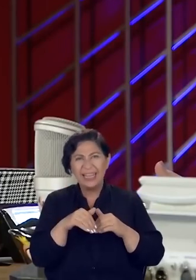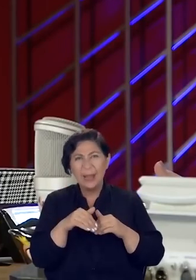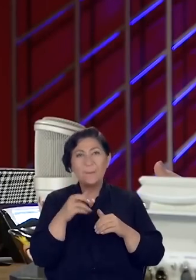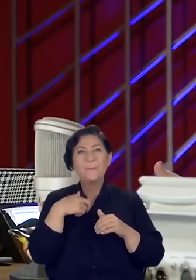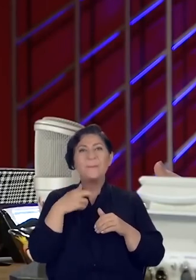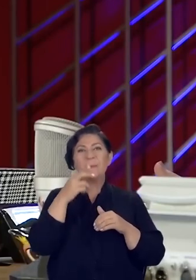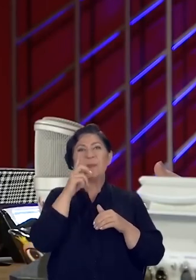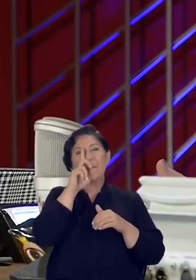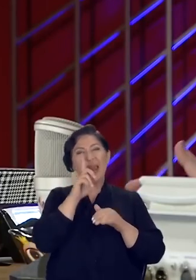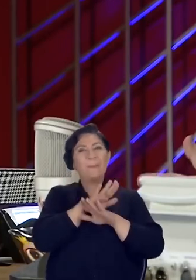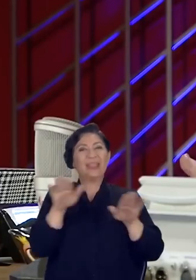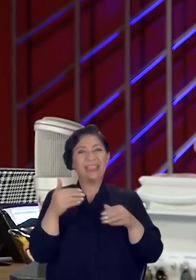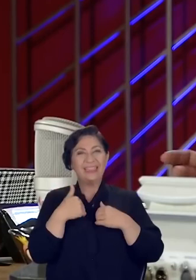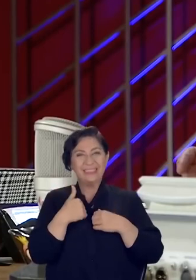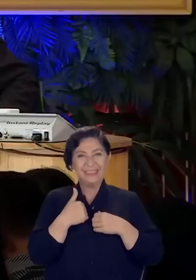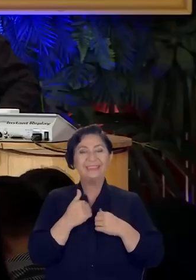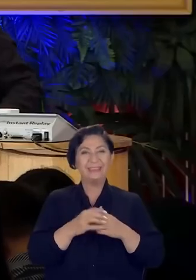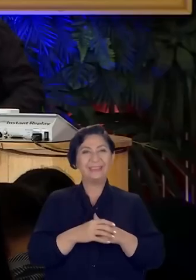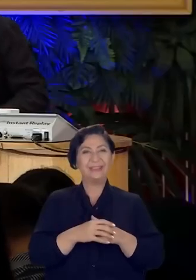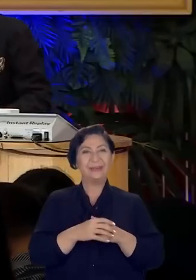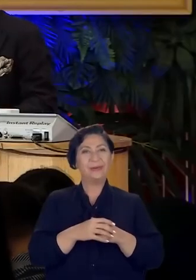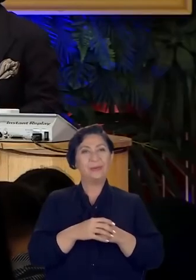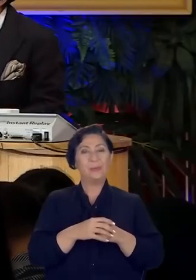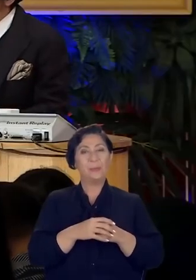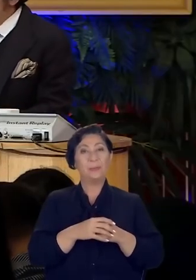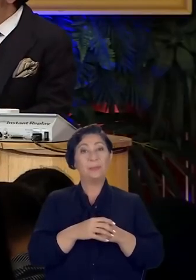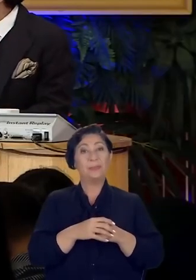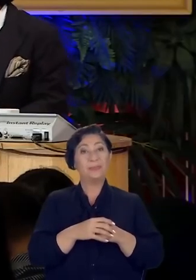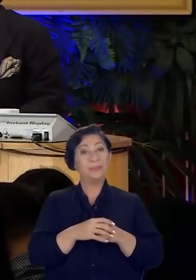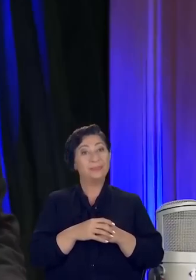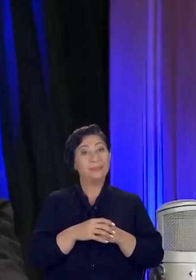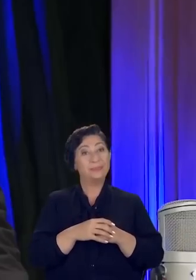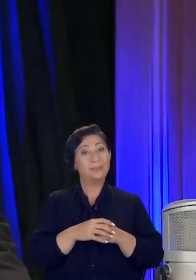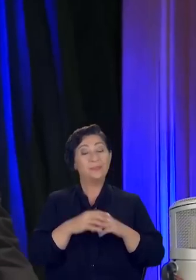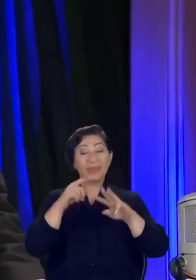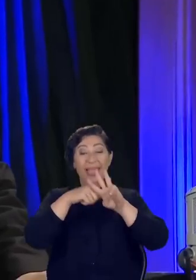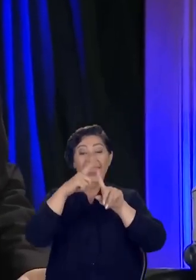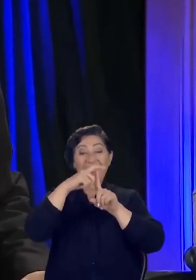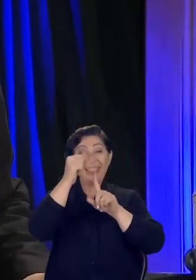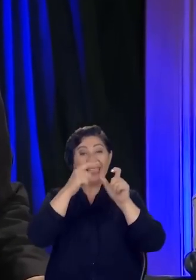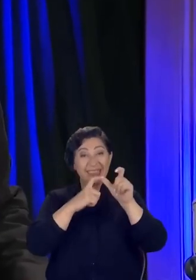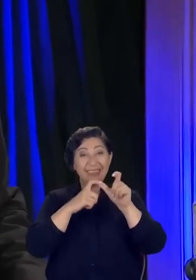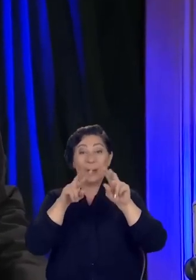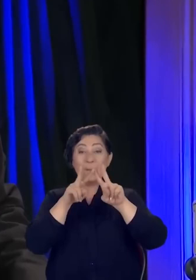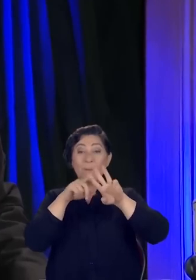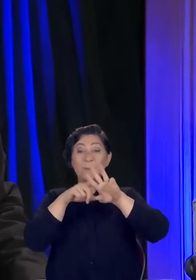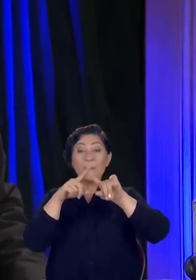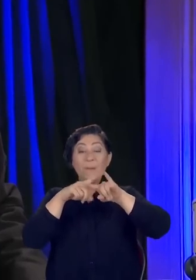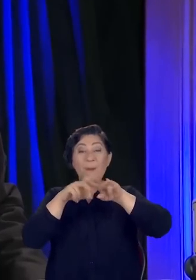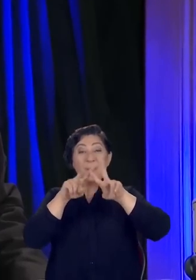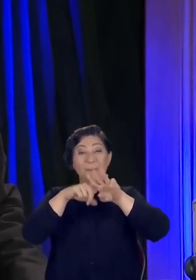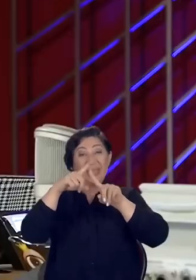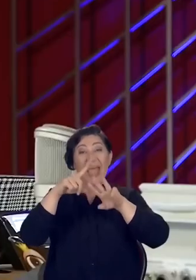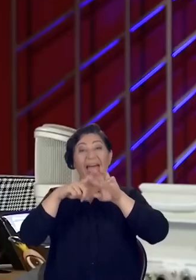Pilim bitti. Çıkmadan pilim bitti. Ha, piliniz bitti. Evet. Evet. Edis ve Mehmet Erdem çok